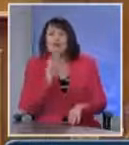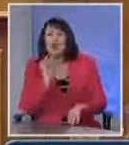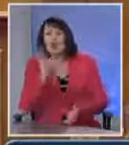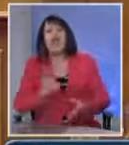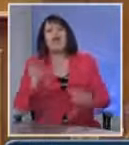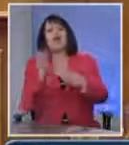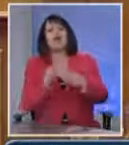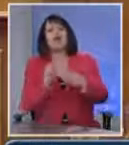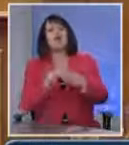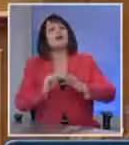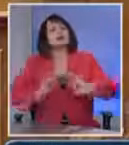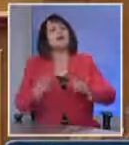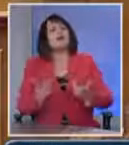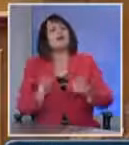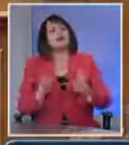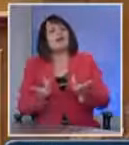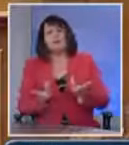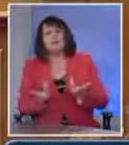ευρωεκλογές,